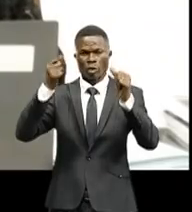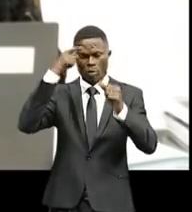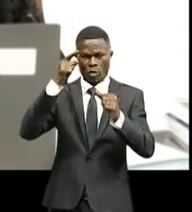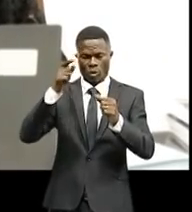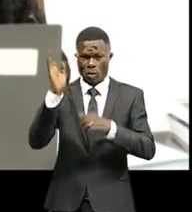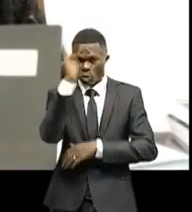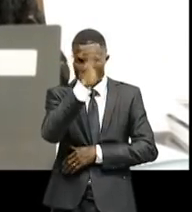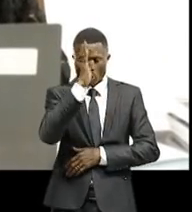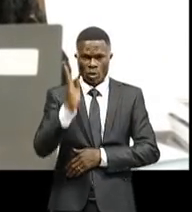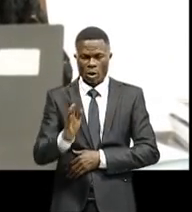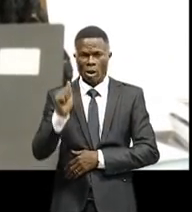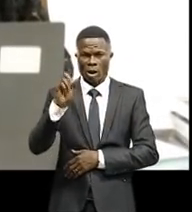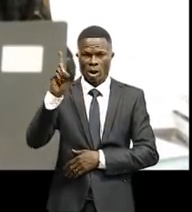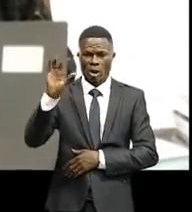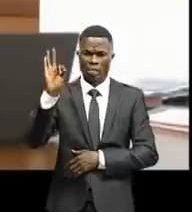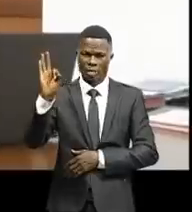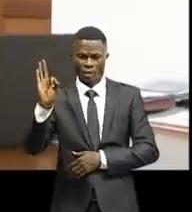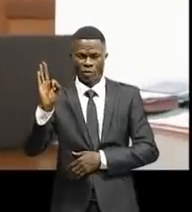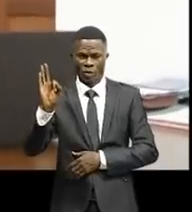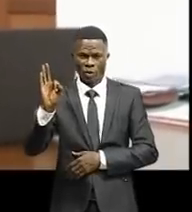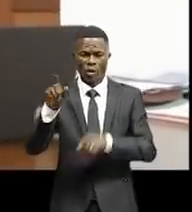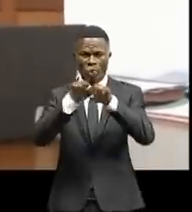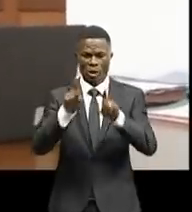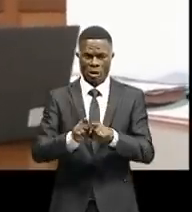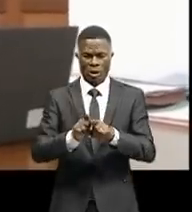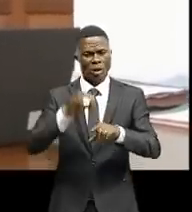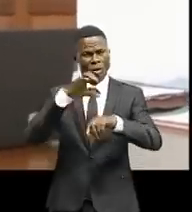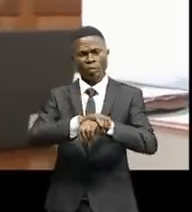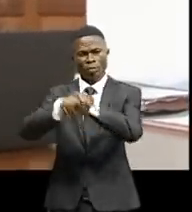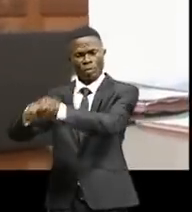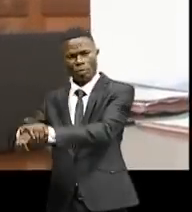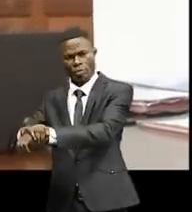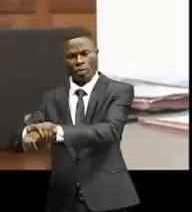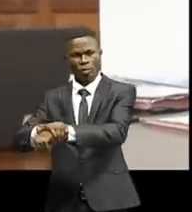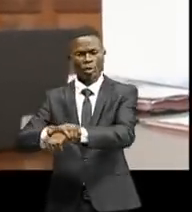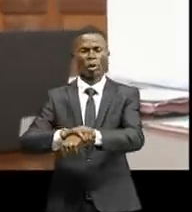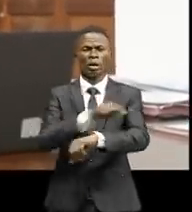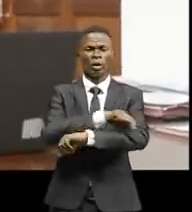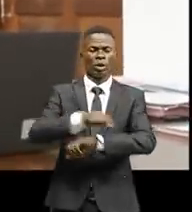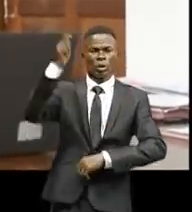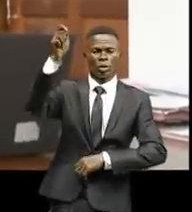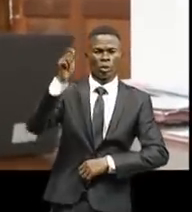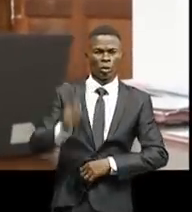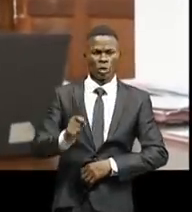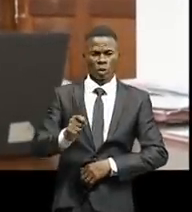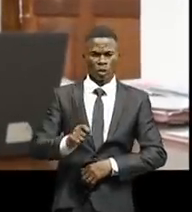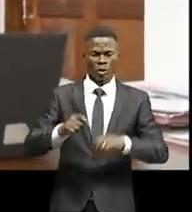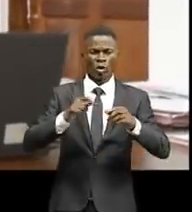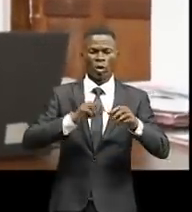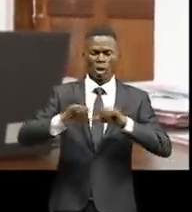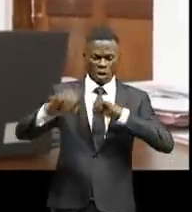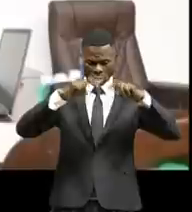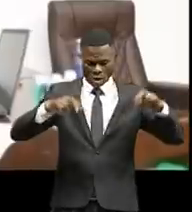des terroristes des ADF MTM. Ils ont été mis à la disposition de l'auditorat militaire pour des